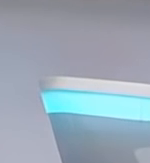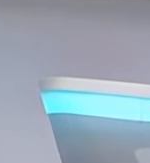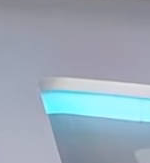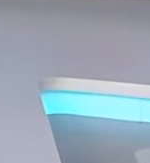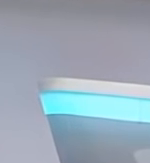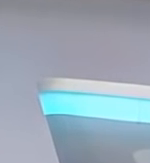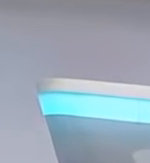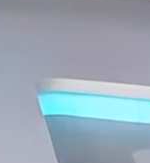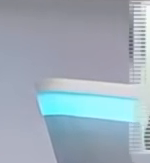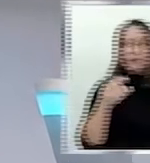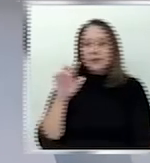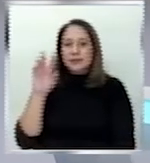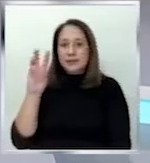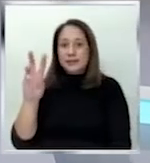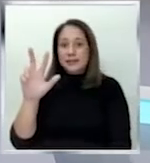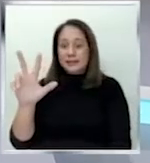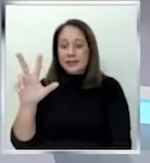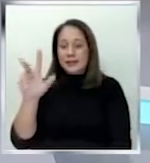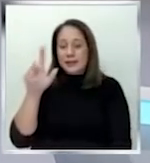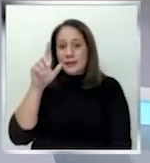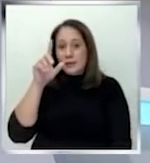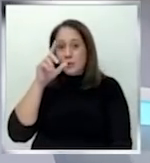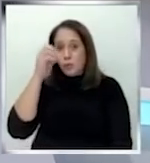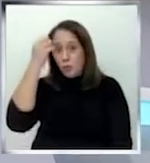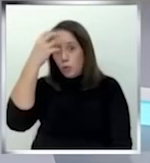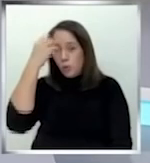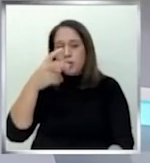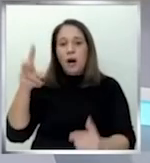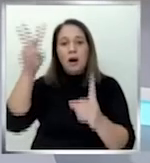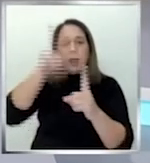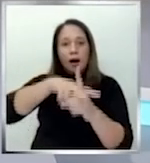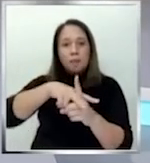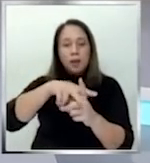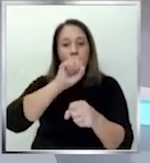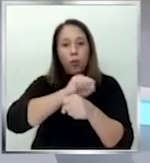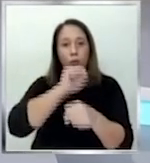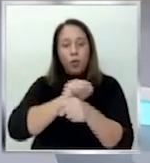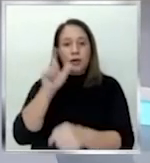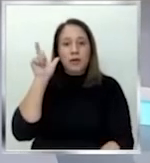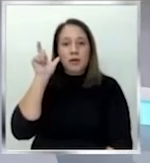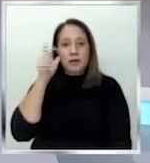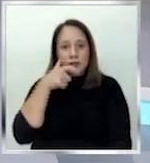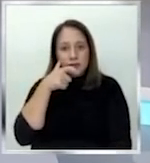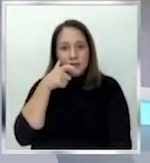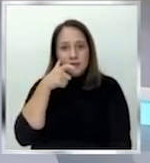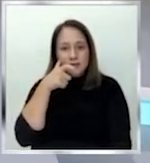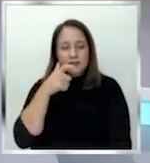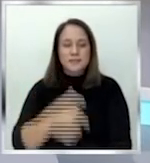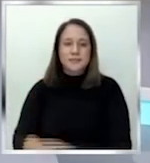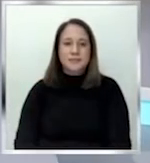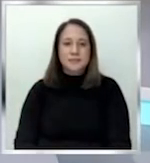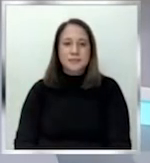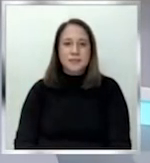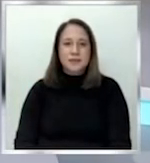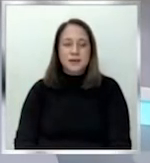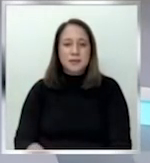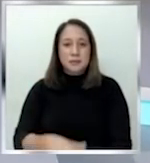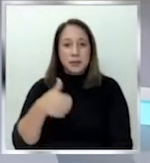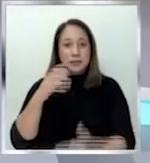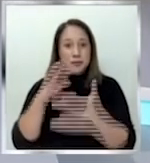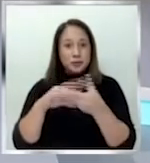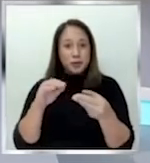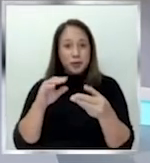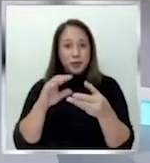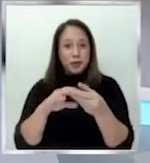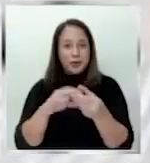na lolong nag-apply at natanggap sa trabaho bilang call center agent. Ang kanyang thumbs up na kwento, tinutukan ni